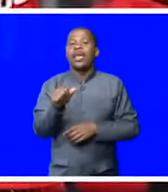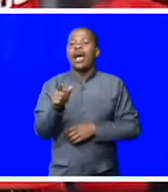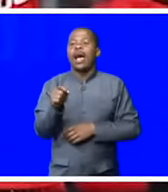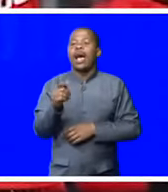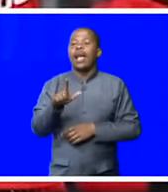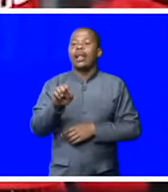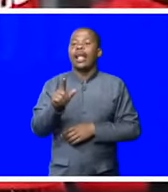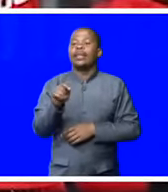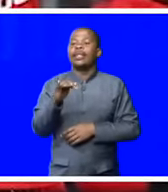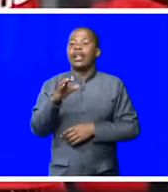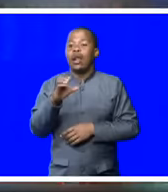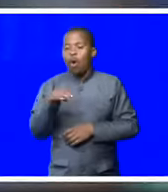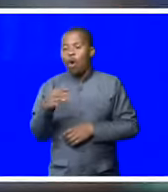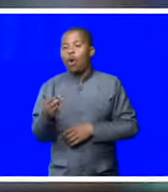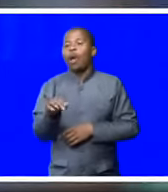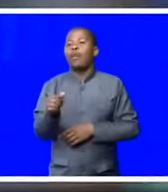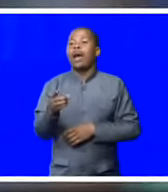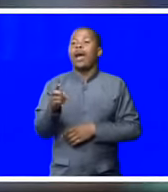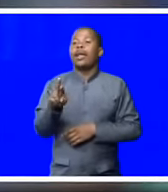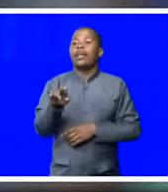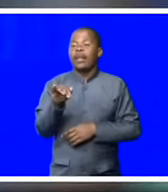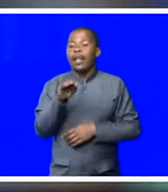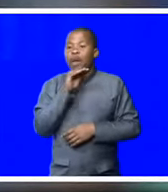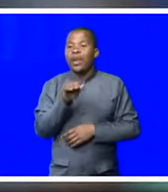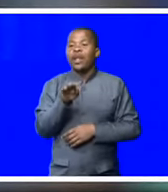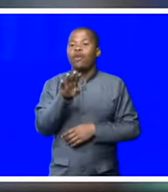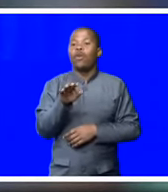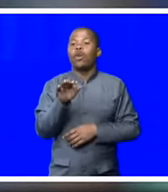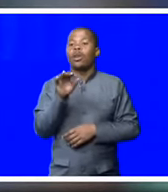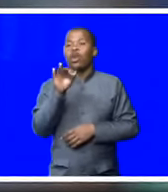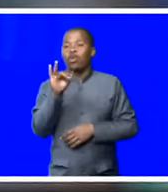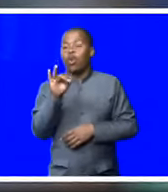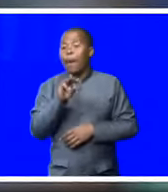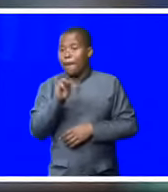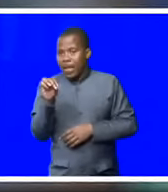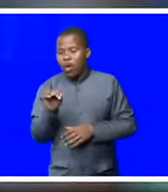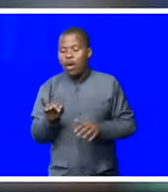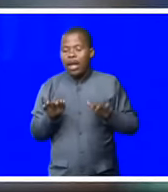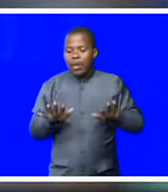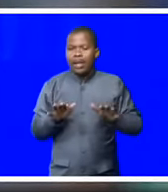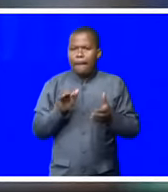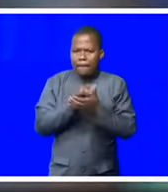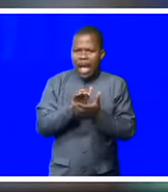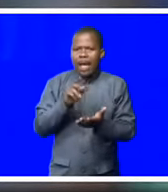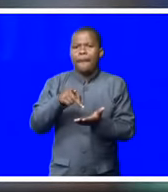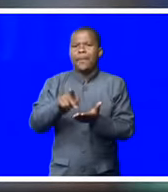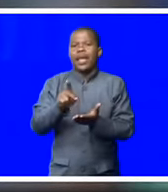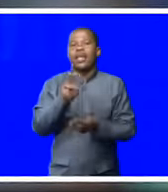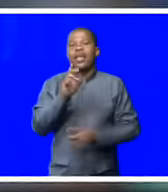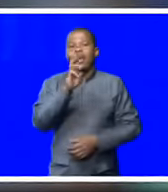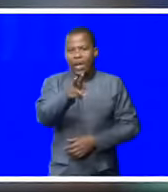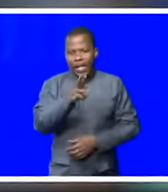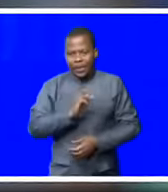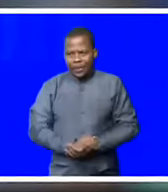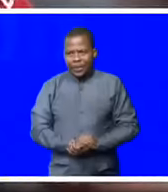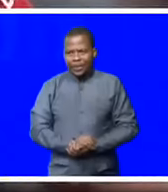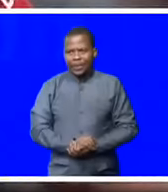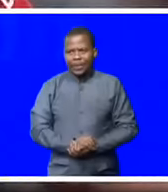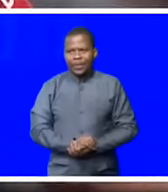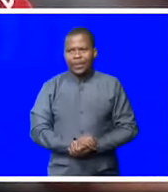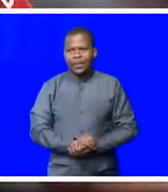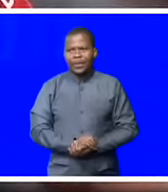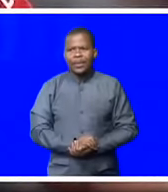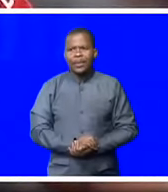ibuka ukubhadala imali engu-£42 million pounds. Lobuyile umsakade Eswatini TV temidlalo ngilinda Dlamini kanze umbiko uhlanganiswe kuFabrice